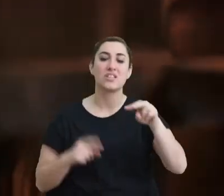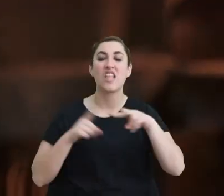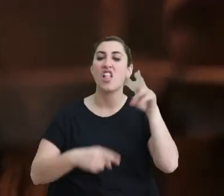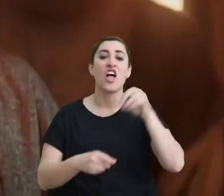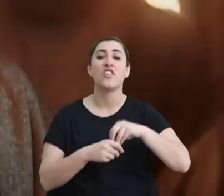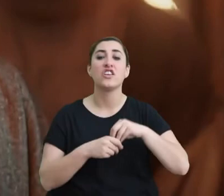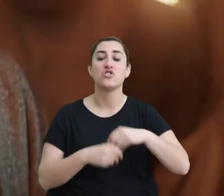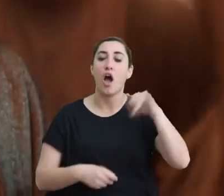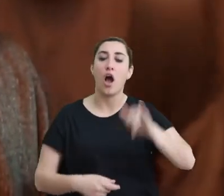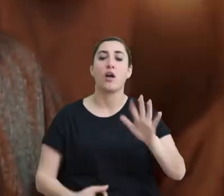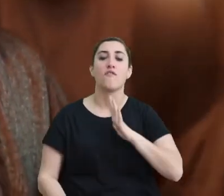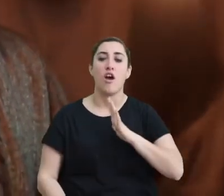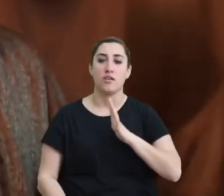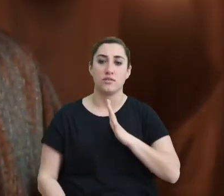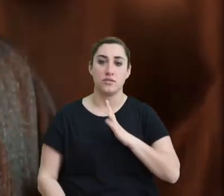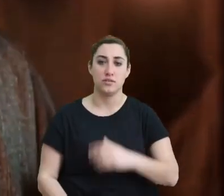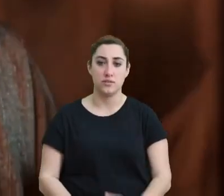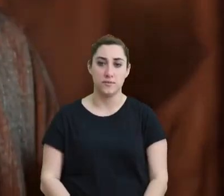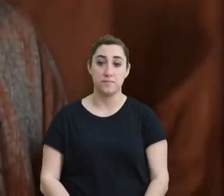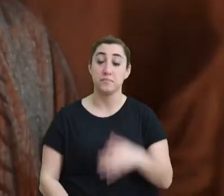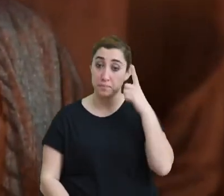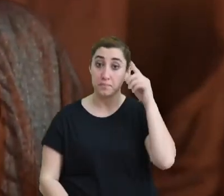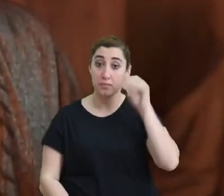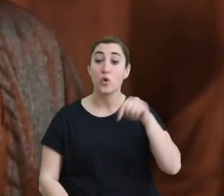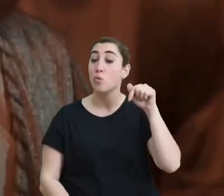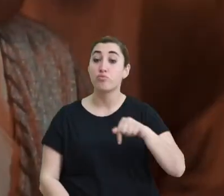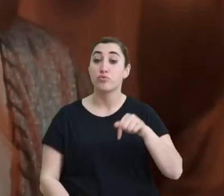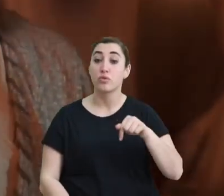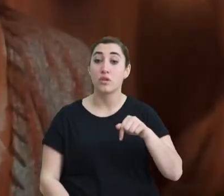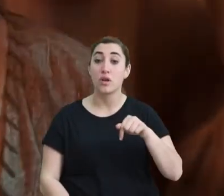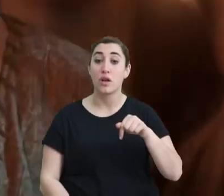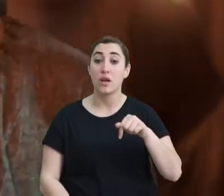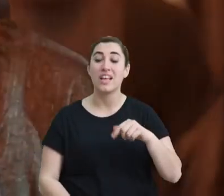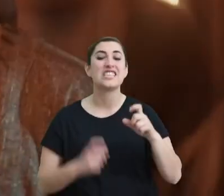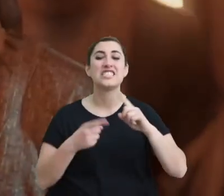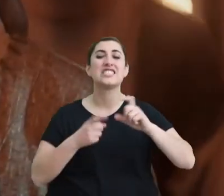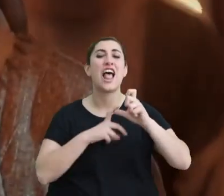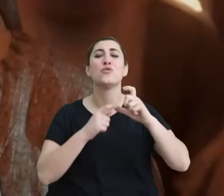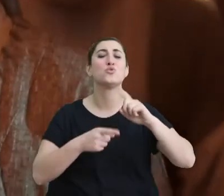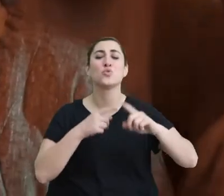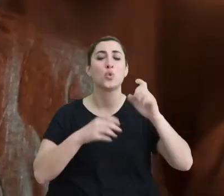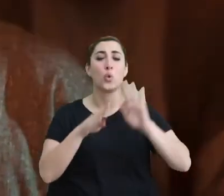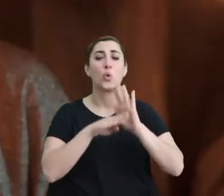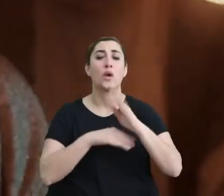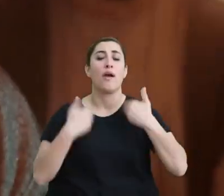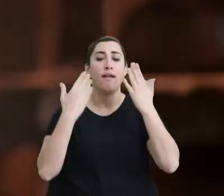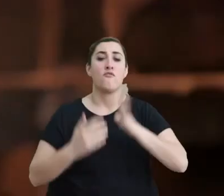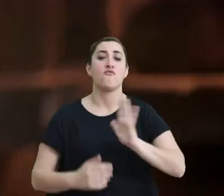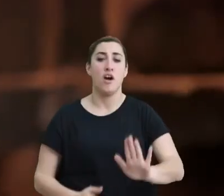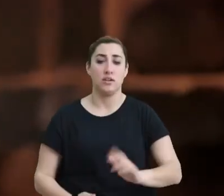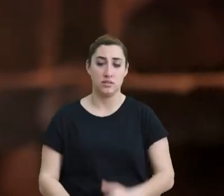Nallıhan'da adalet vardır. Bilsin ki burada Selçuklu'nun kadısı vardır.